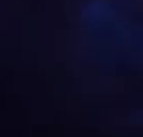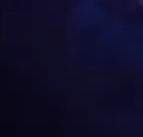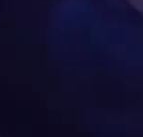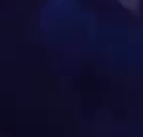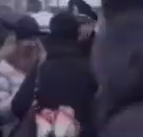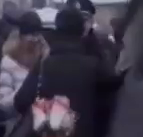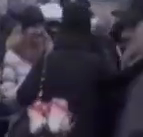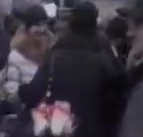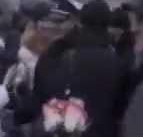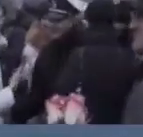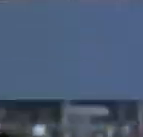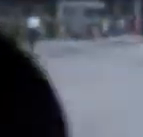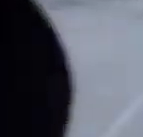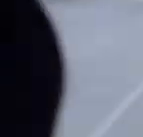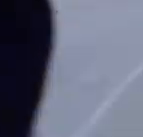Музика